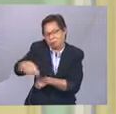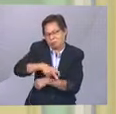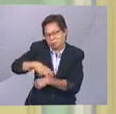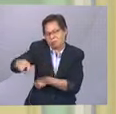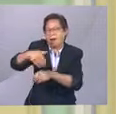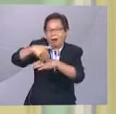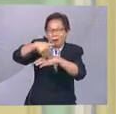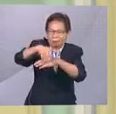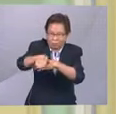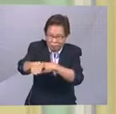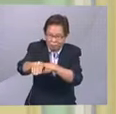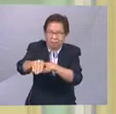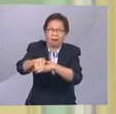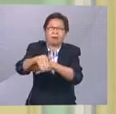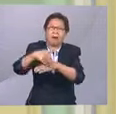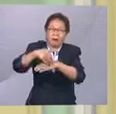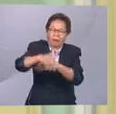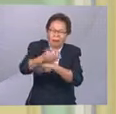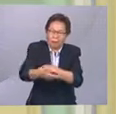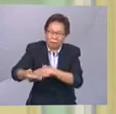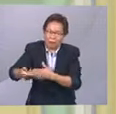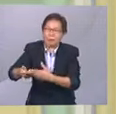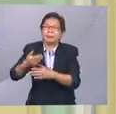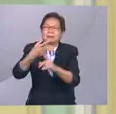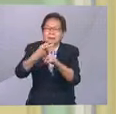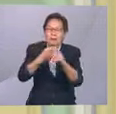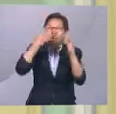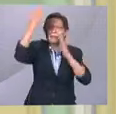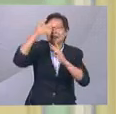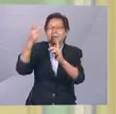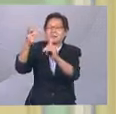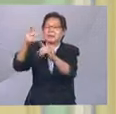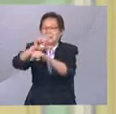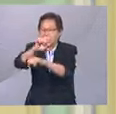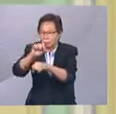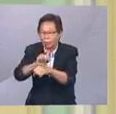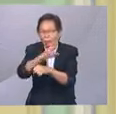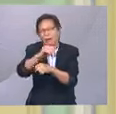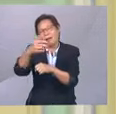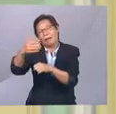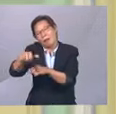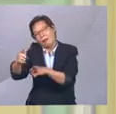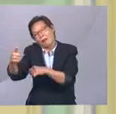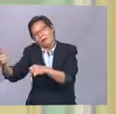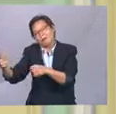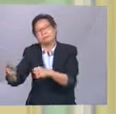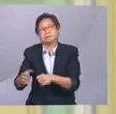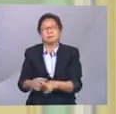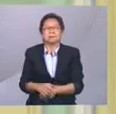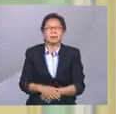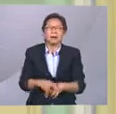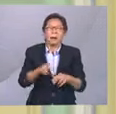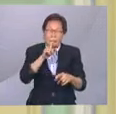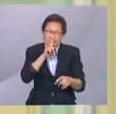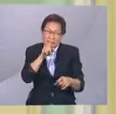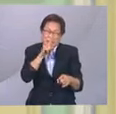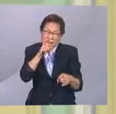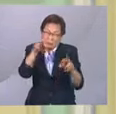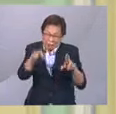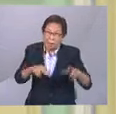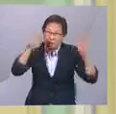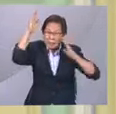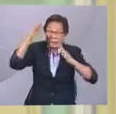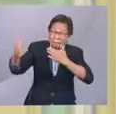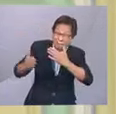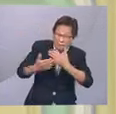yang mengantar barangnya dicegah daripada Malaysia ke Singapura dan kepadanya ia benar-benar ayat kita yang balik